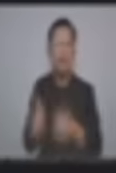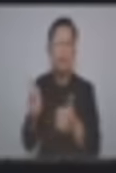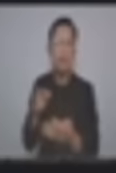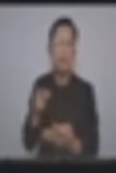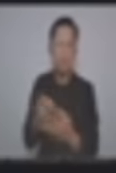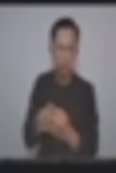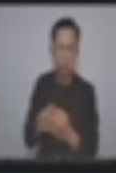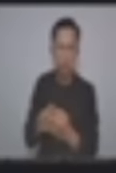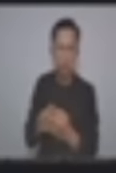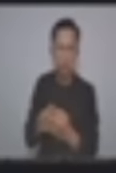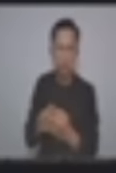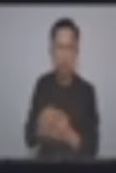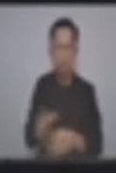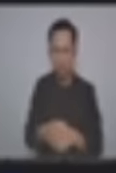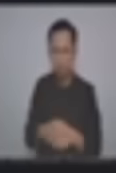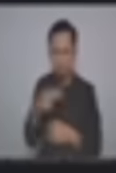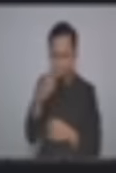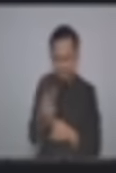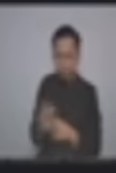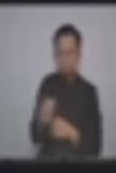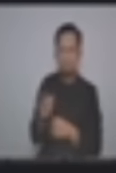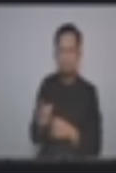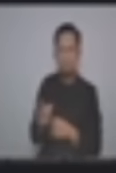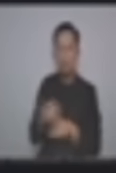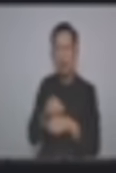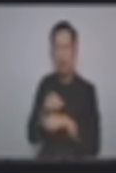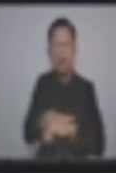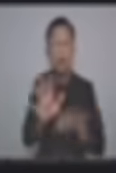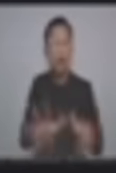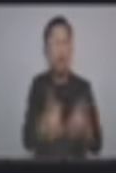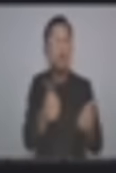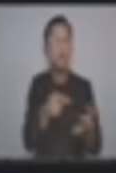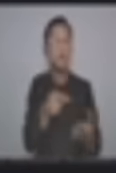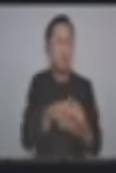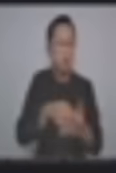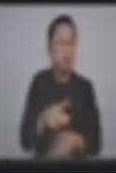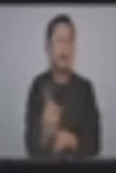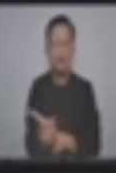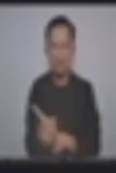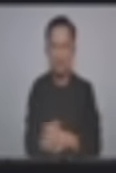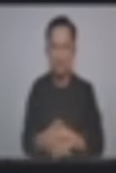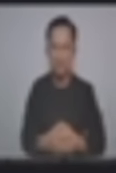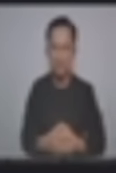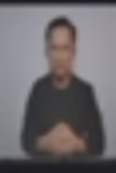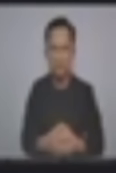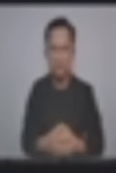sepanjang hal demikian memang terkait dan berpengaruh terhadap hasil perolehan suara peserta pemilu